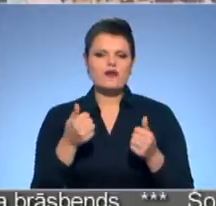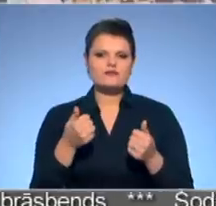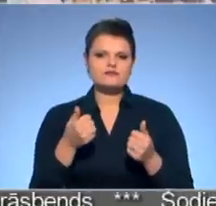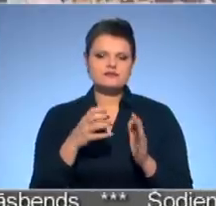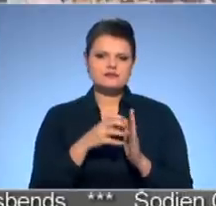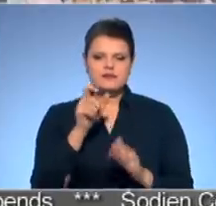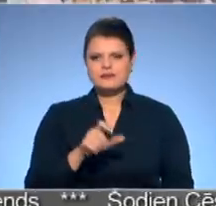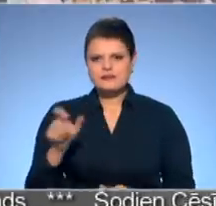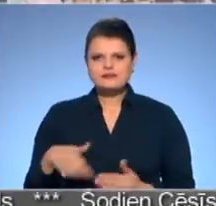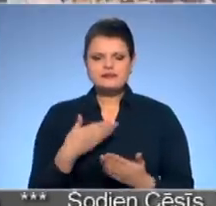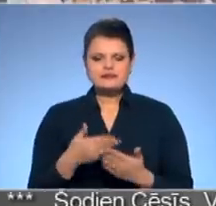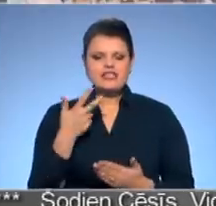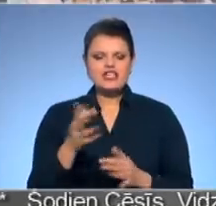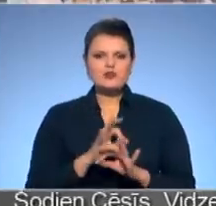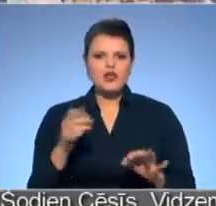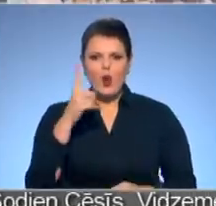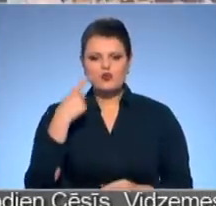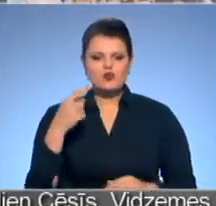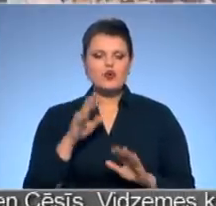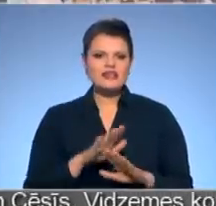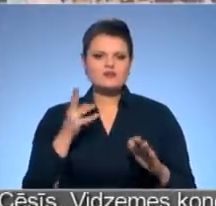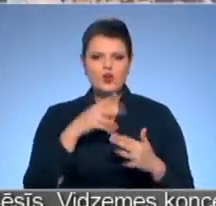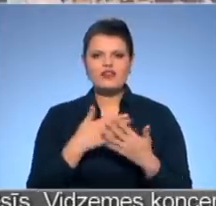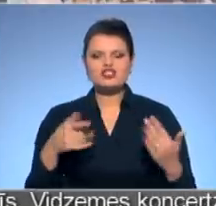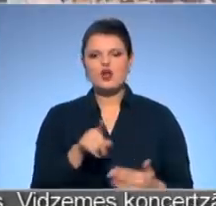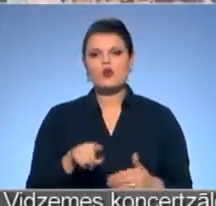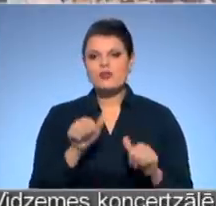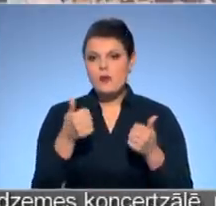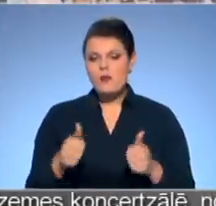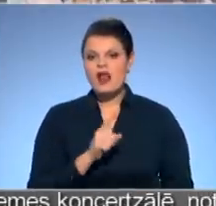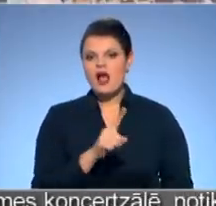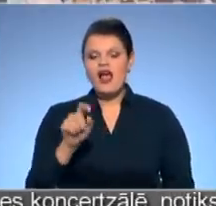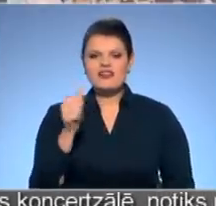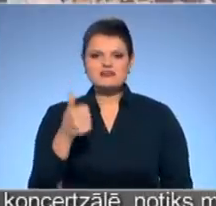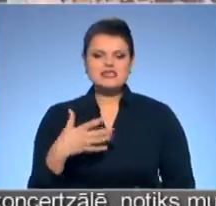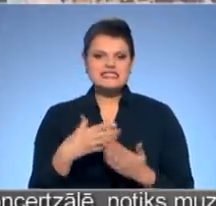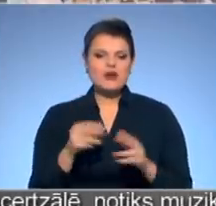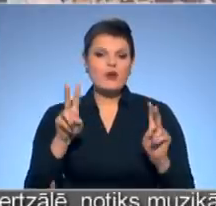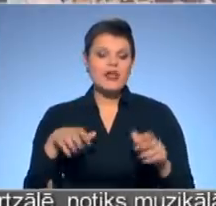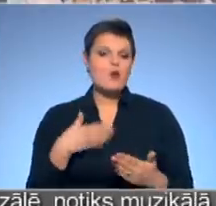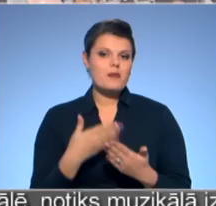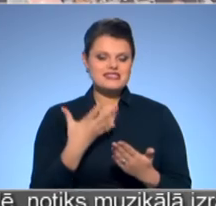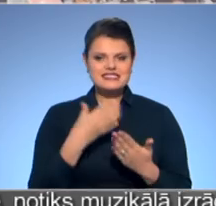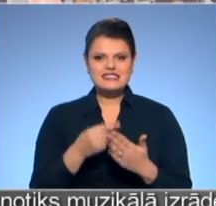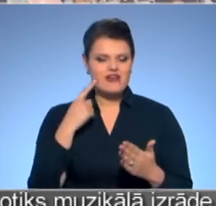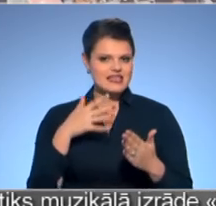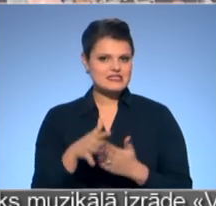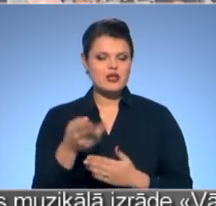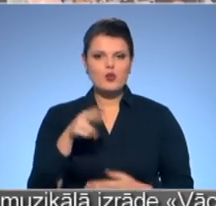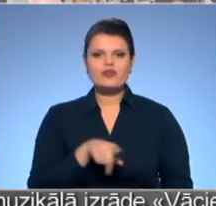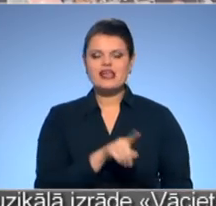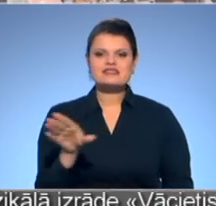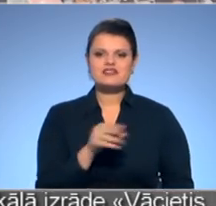Trīs brīnišķīgas autoru izstādes no dažādu tautību māksliniekiem, un katrs mākslinieks savu tēmu pasniedz savā izpausmē. Tas